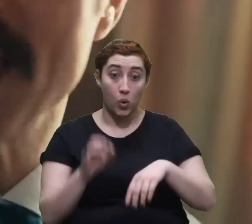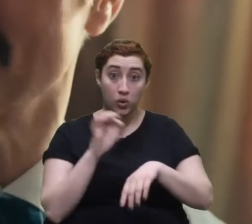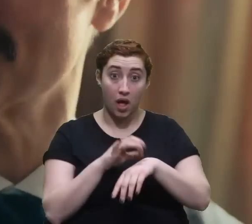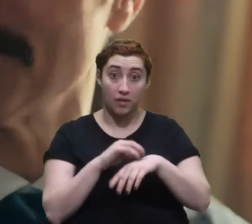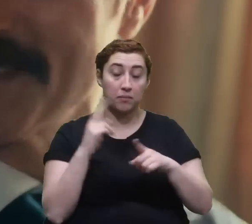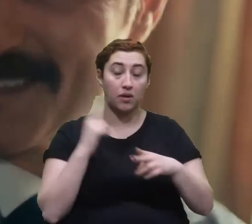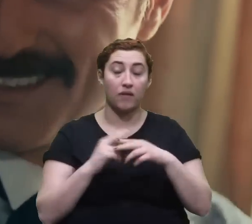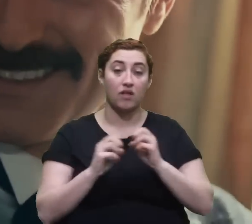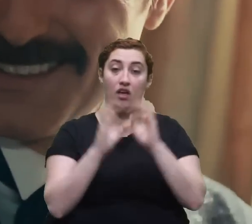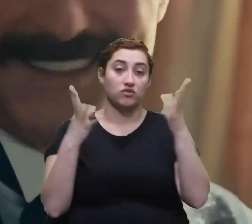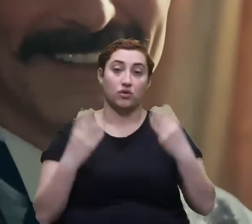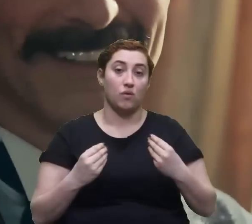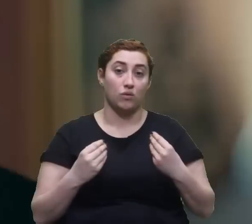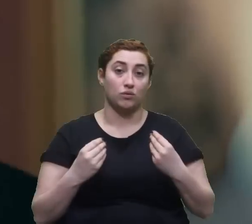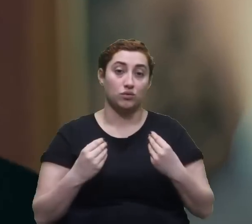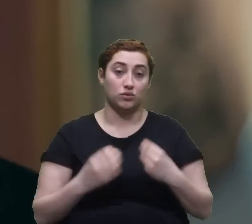anda bir anda açılıverir.